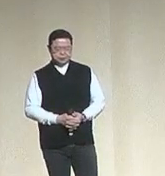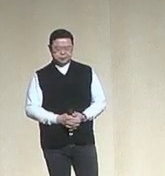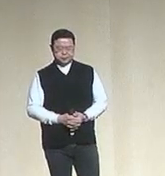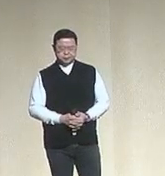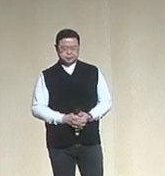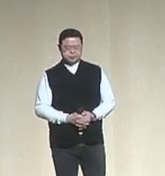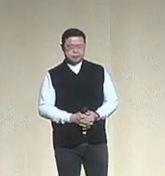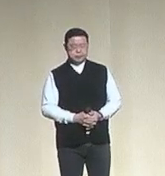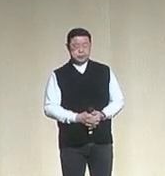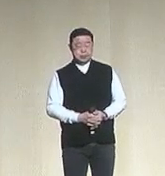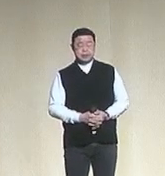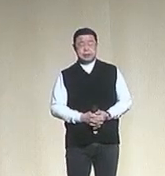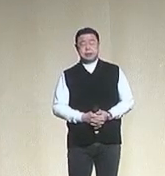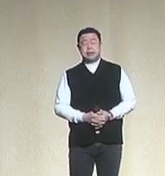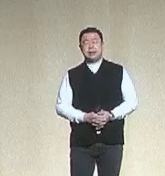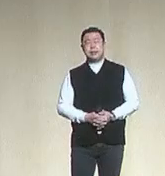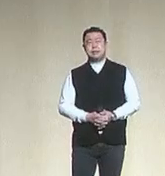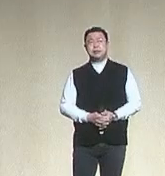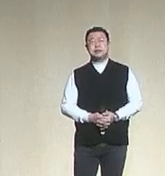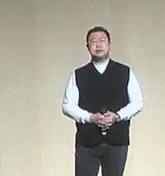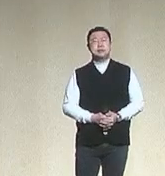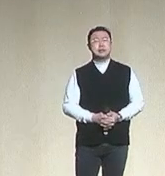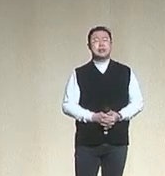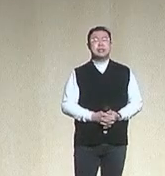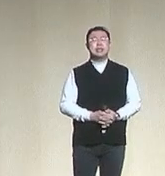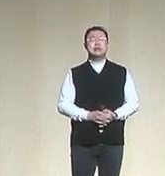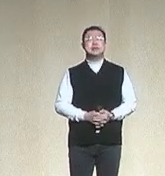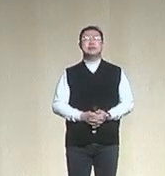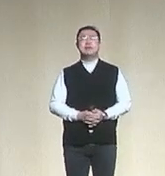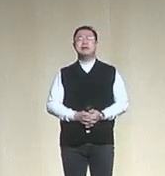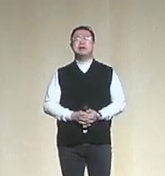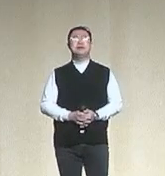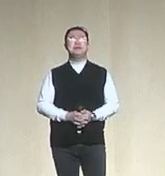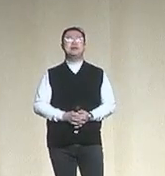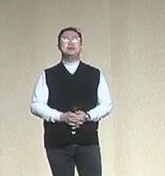아버지, 하늘에 계신 우리 아버지요,